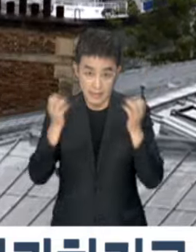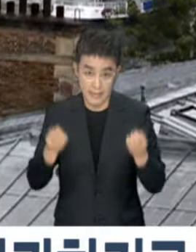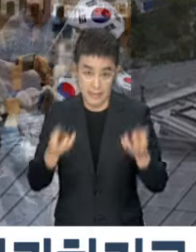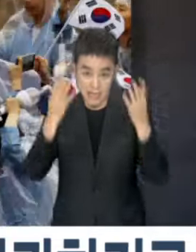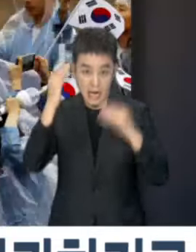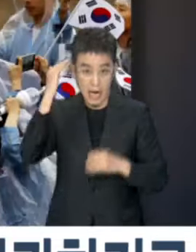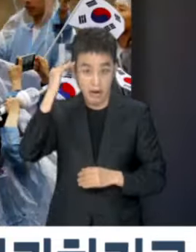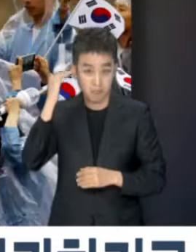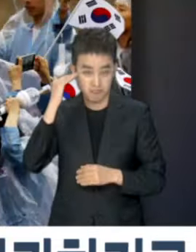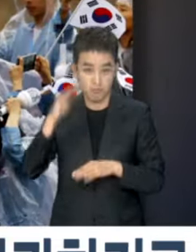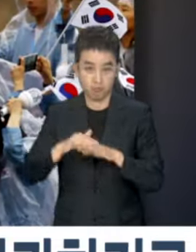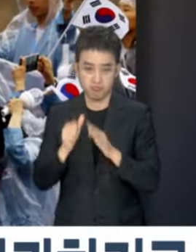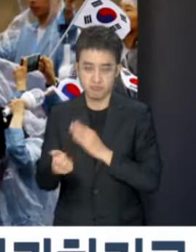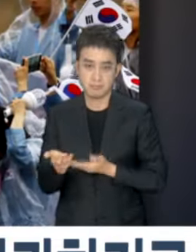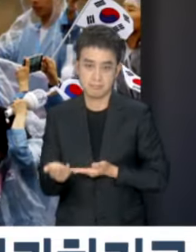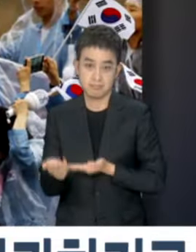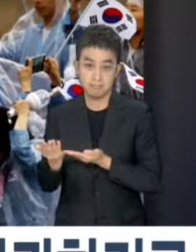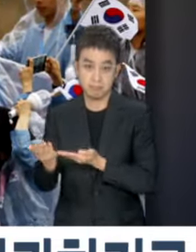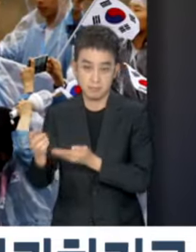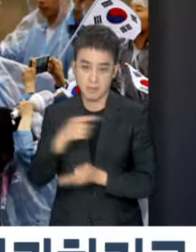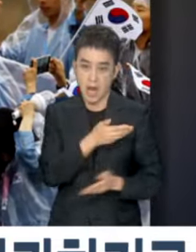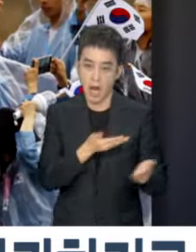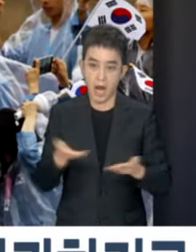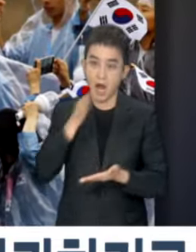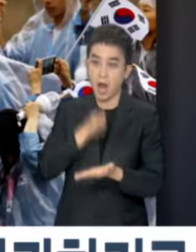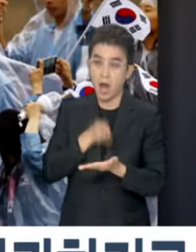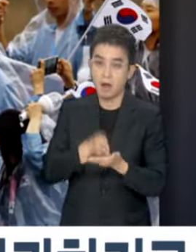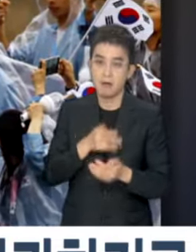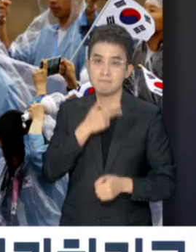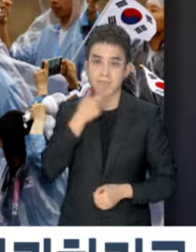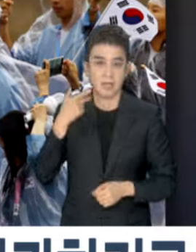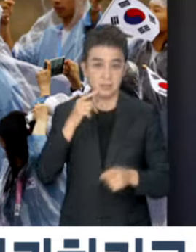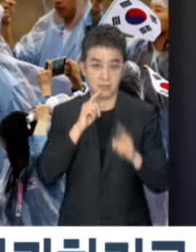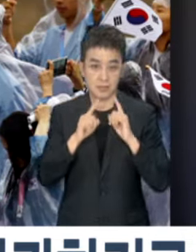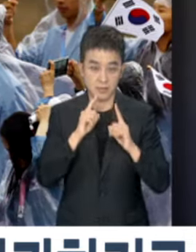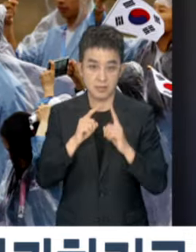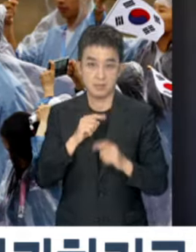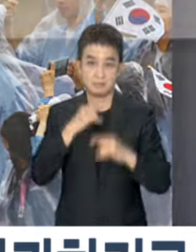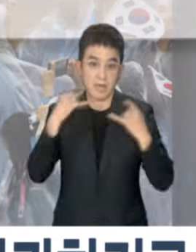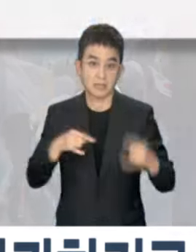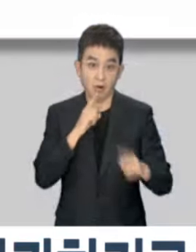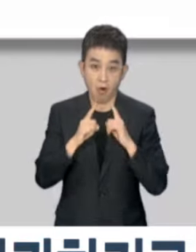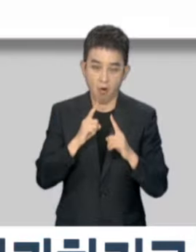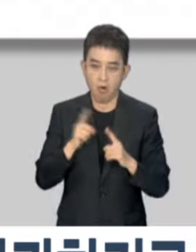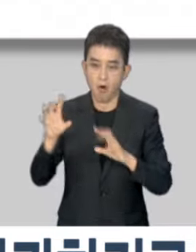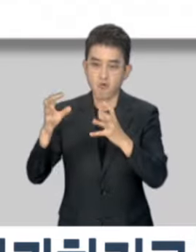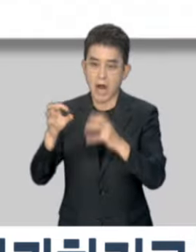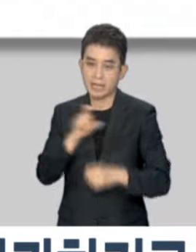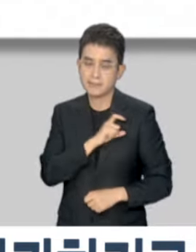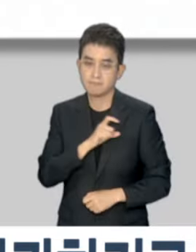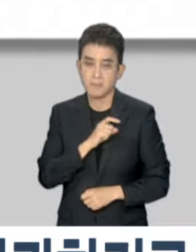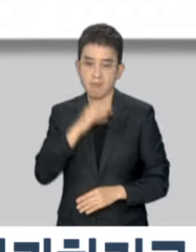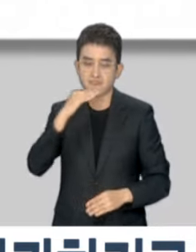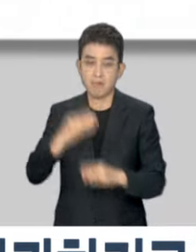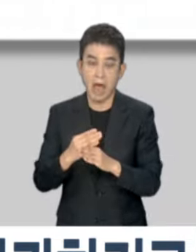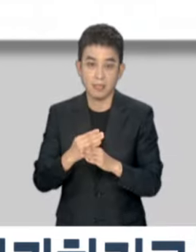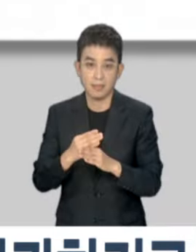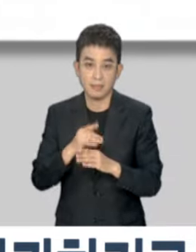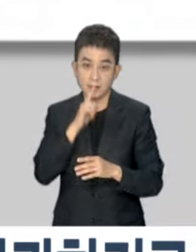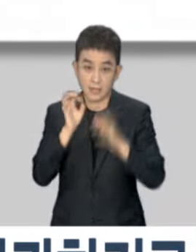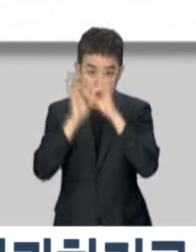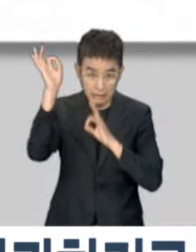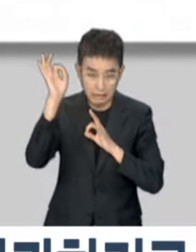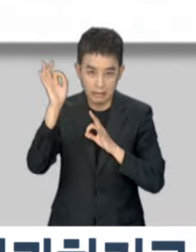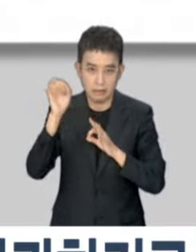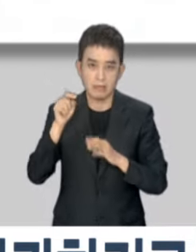선수단이 입장할 때 장례 아나운서가 프랑스어와 영어로 북한의 국가명을 소개한 것에 대해 개최국인 프랑스